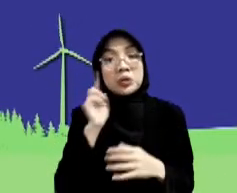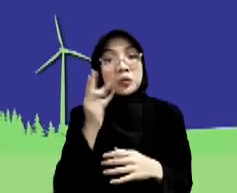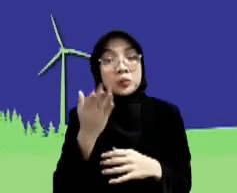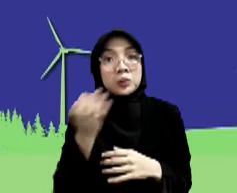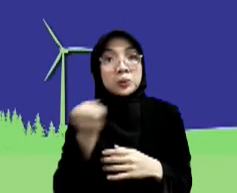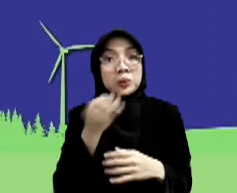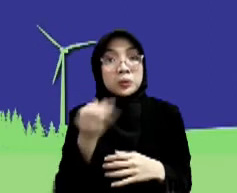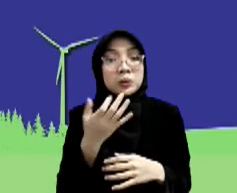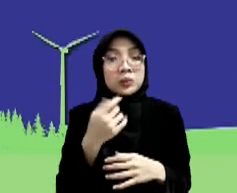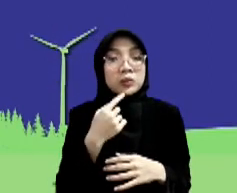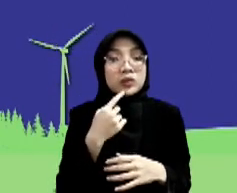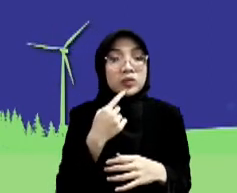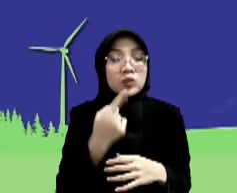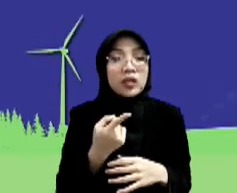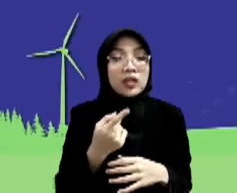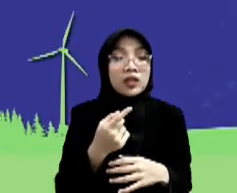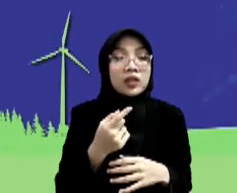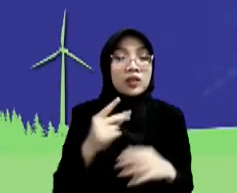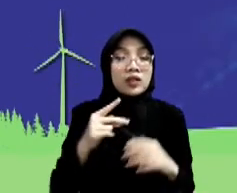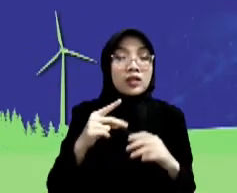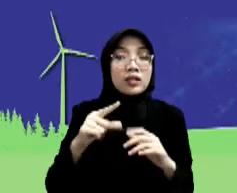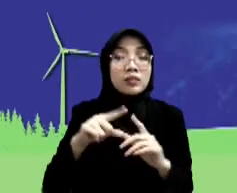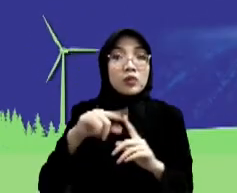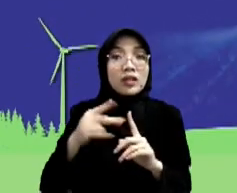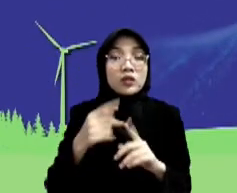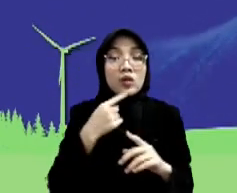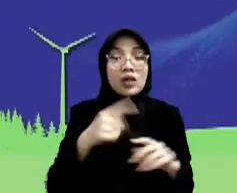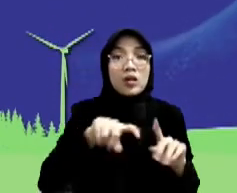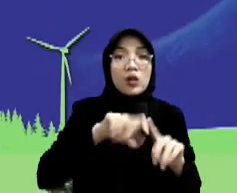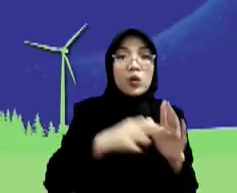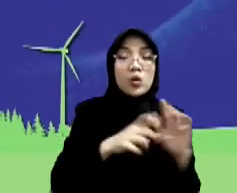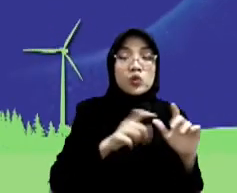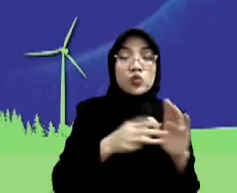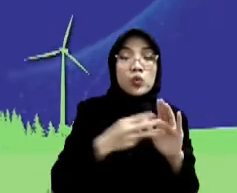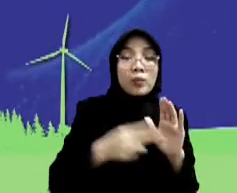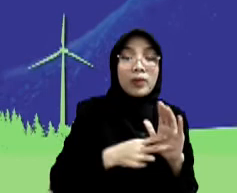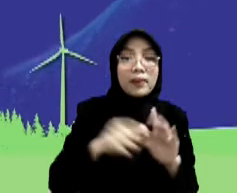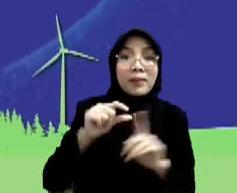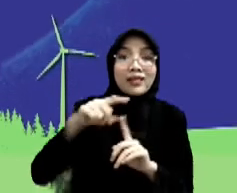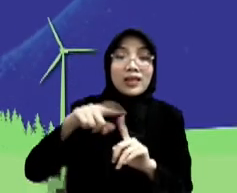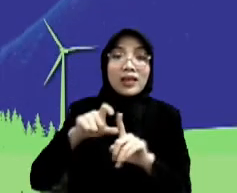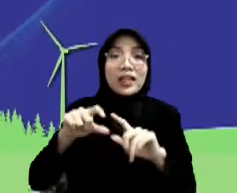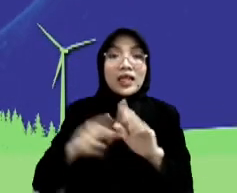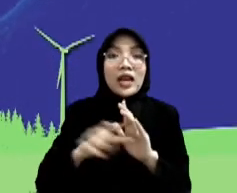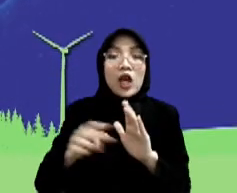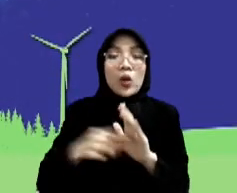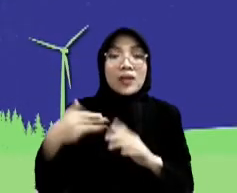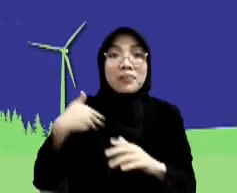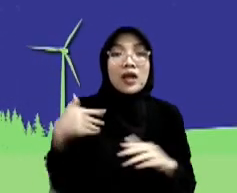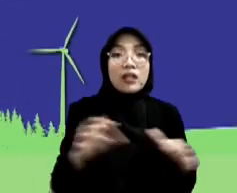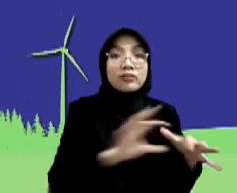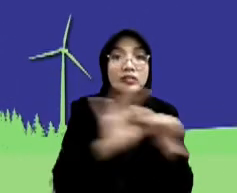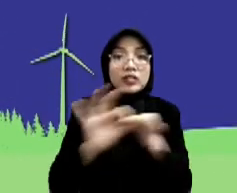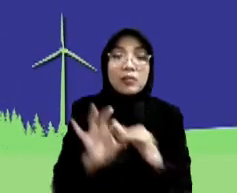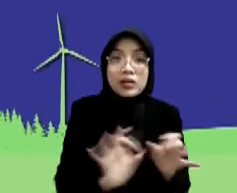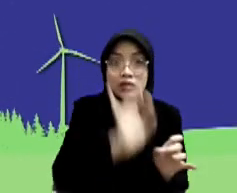edukasiikungkel eh konsumen konsumen PT Danon Nah kalau SBC ini kan multi stakeholder tadi ya yang edukasi ini